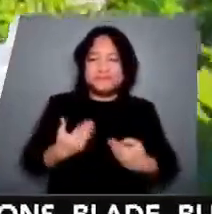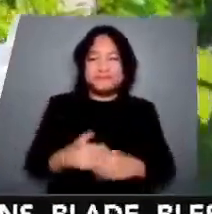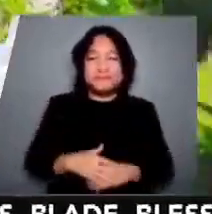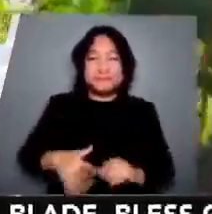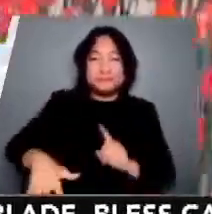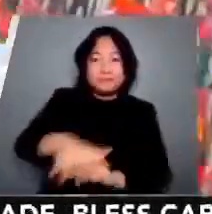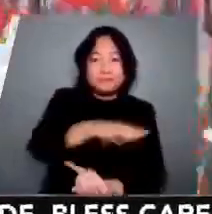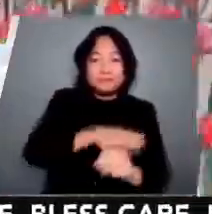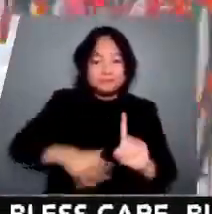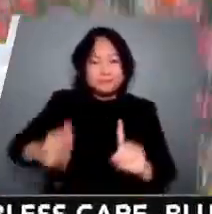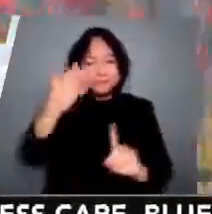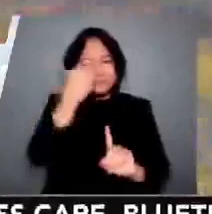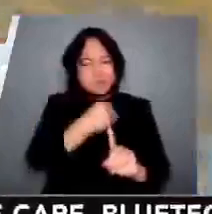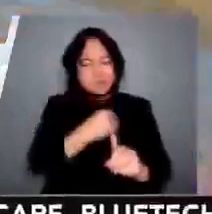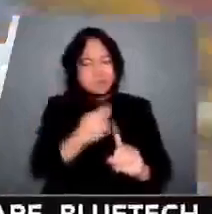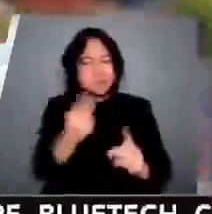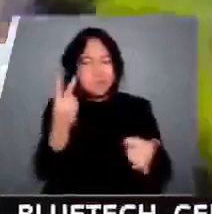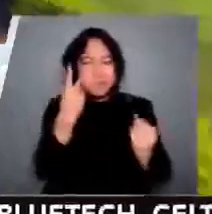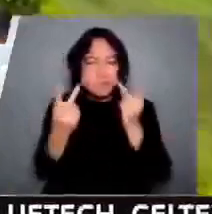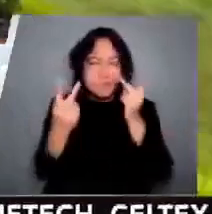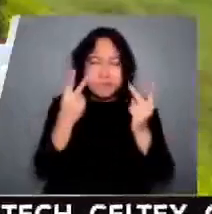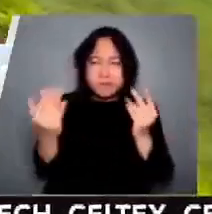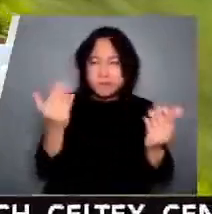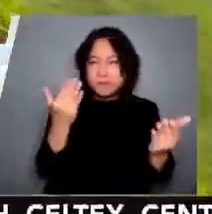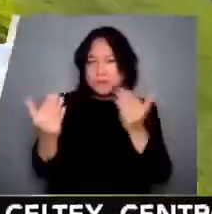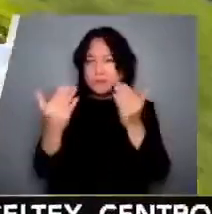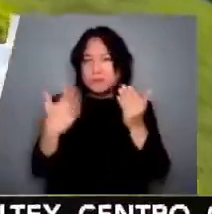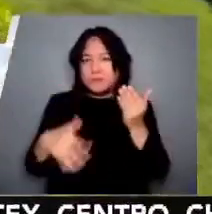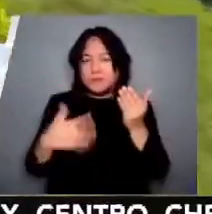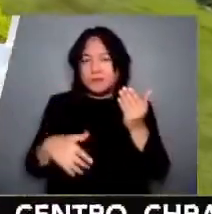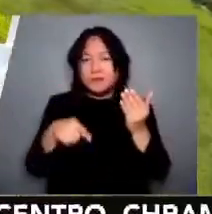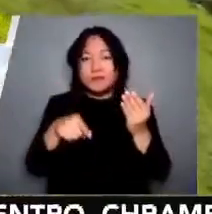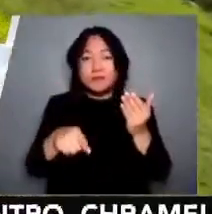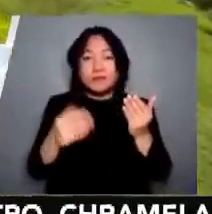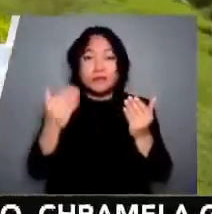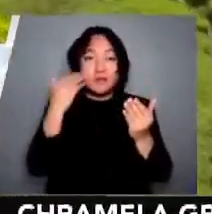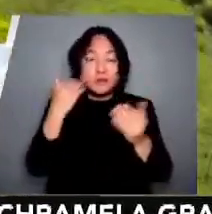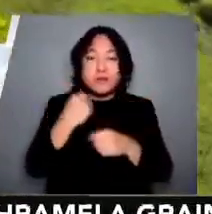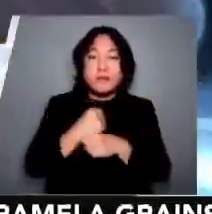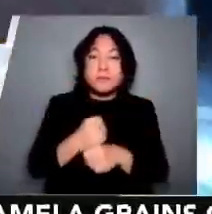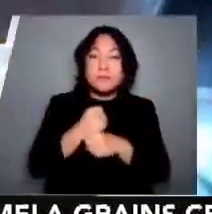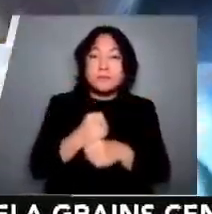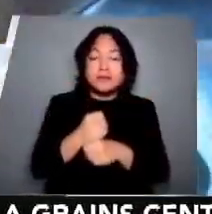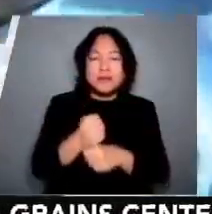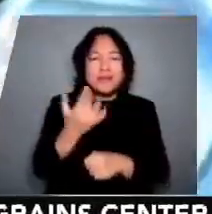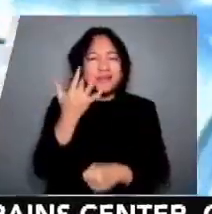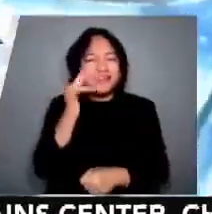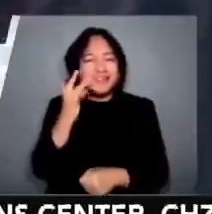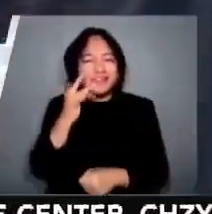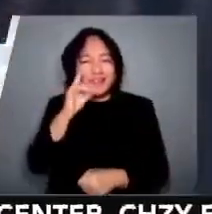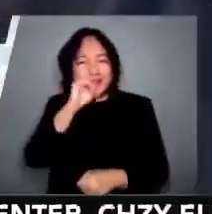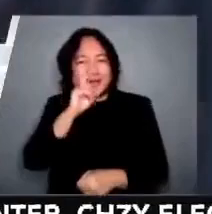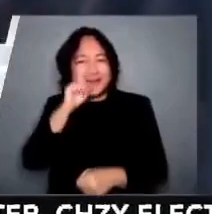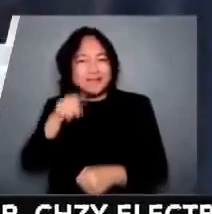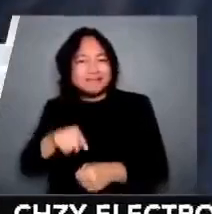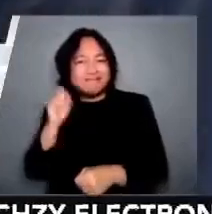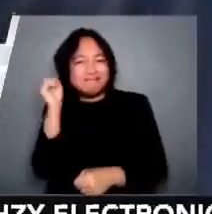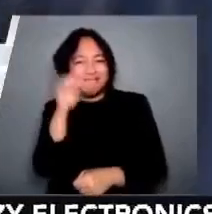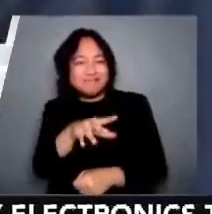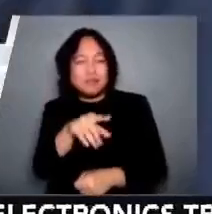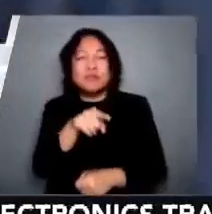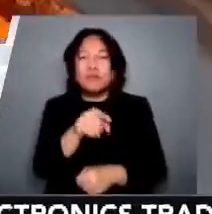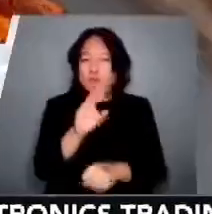din ang Tulip Garden na gawa sa mga repurposed plastic bottles. At syempre, tikman ang